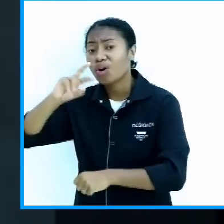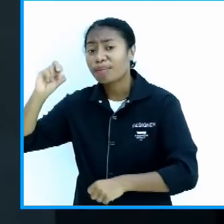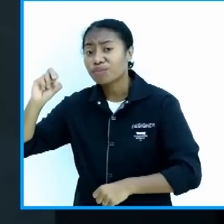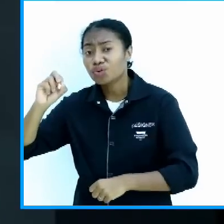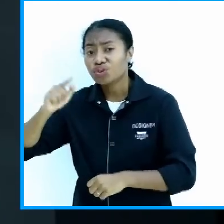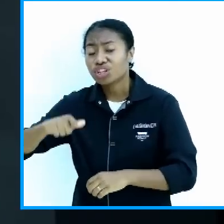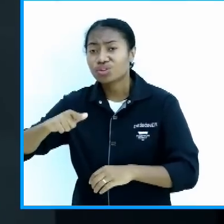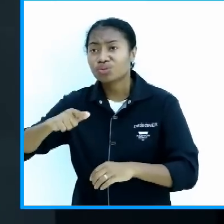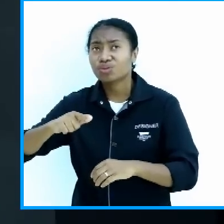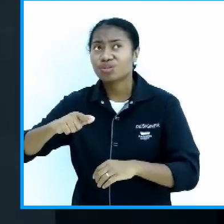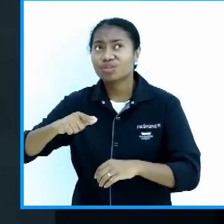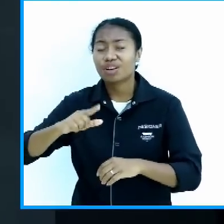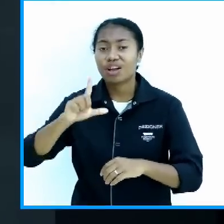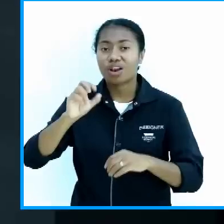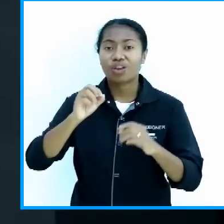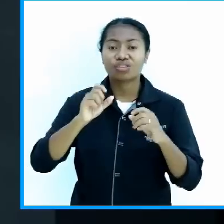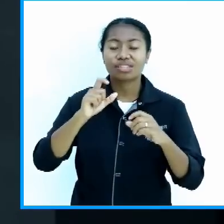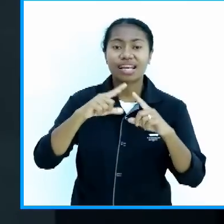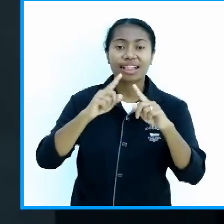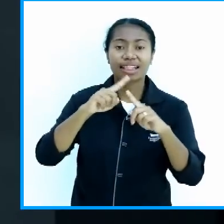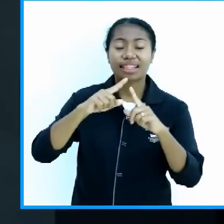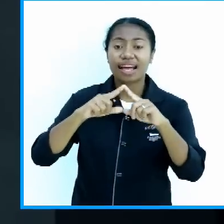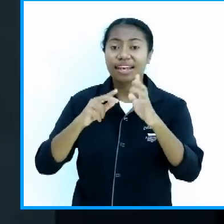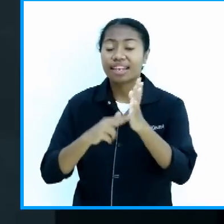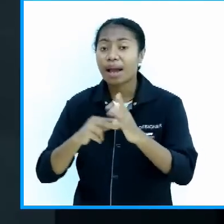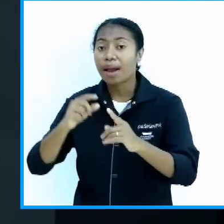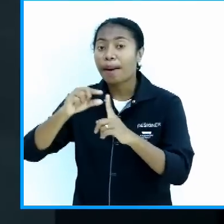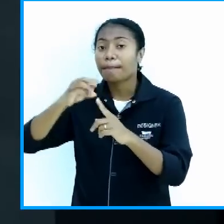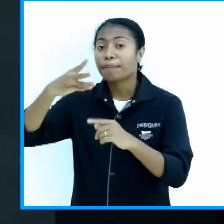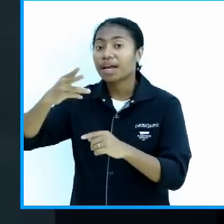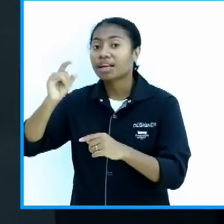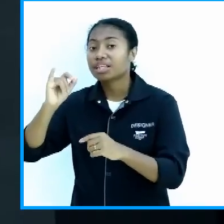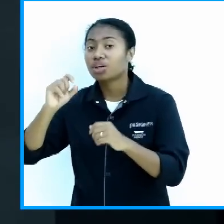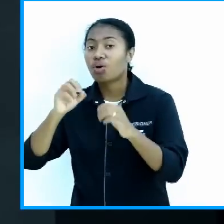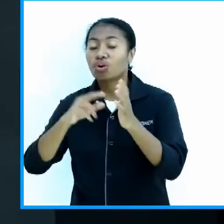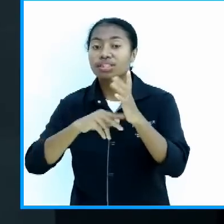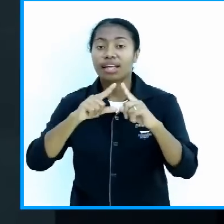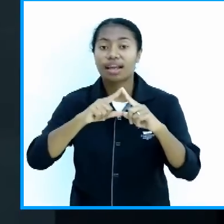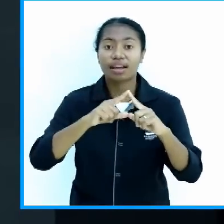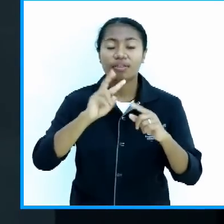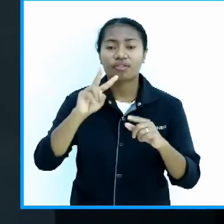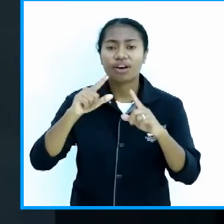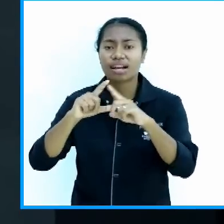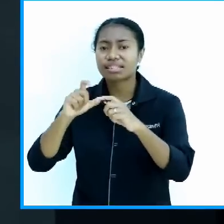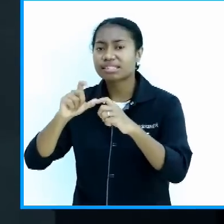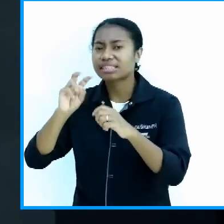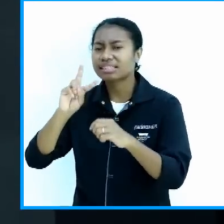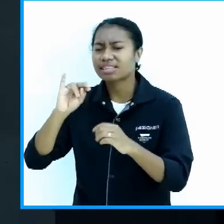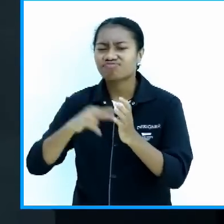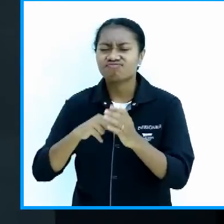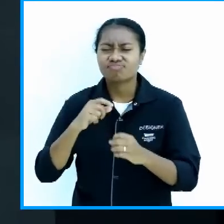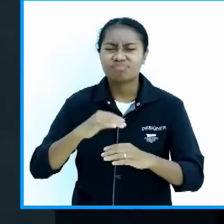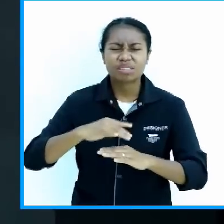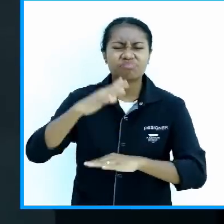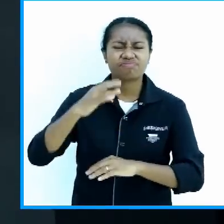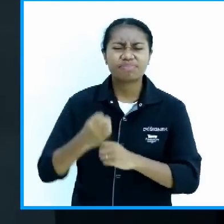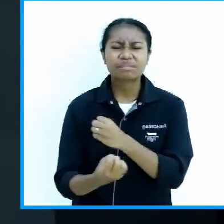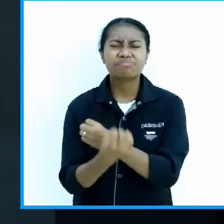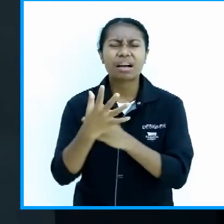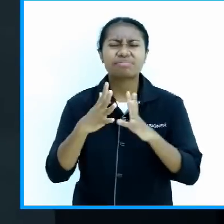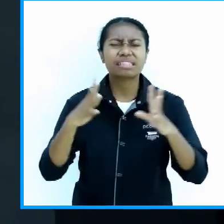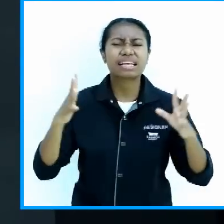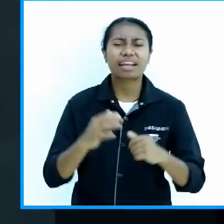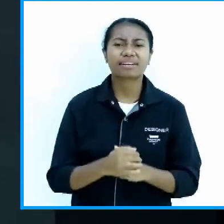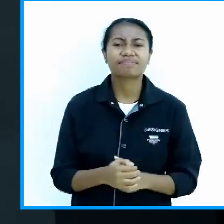lonjatan periode vaksin, di mana vaksin itu berkembang sangat pesat. Dan di abad 20 ini salah satu hal yang bisa membuat